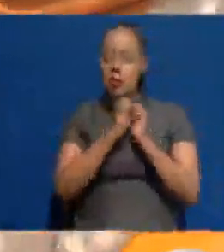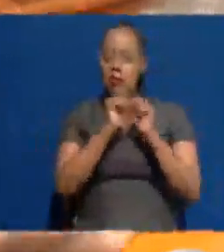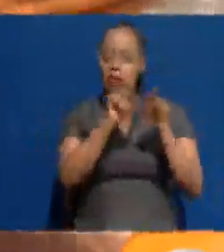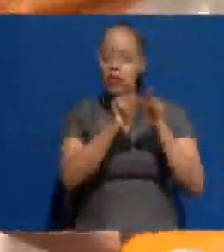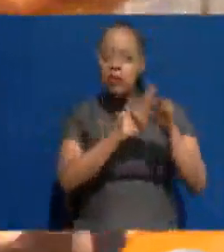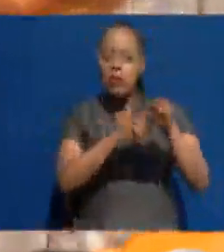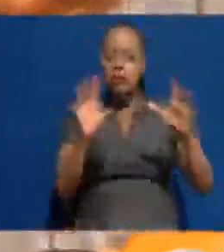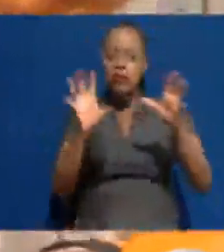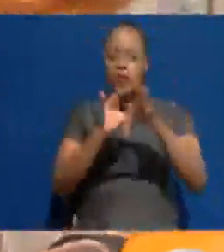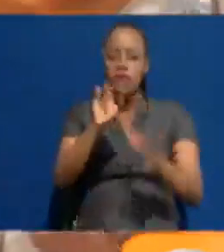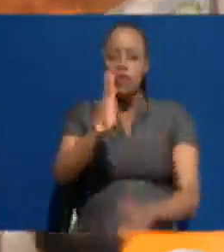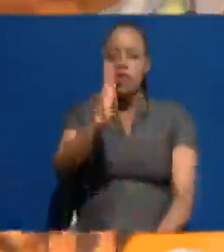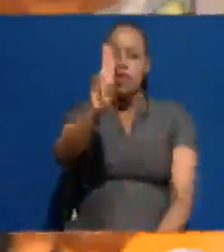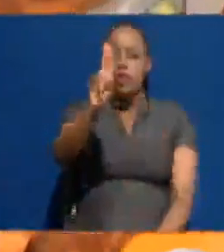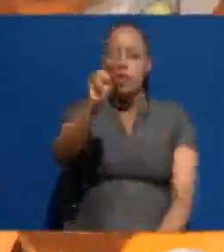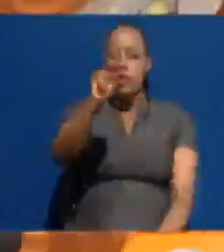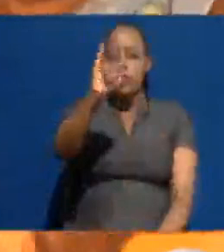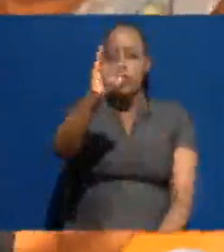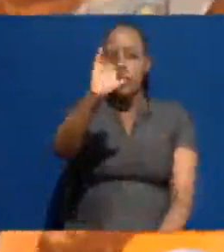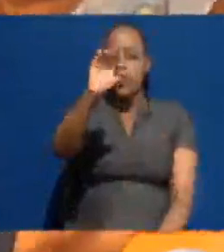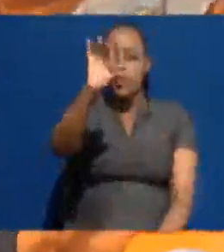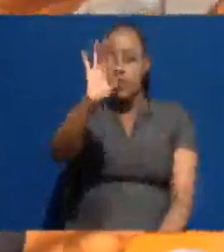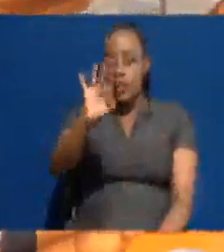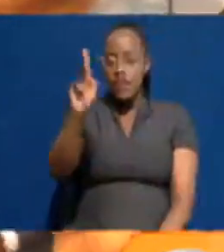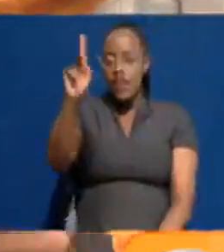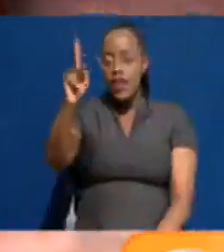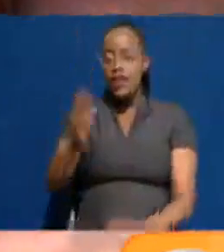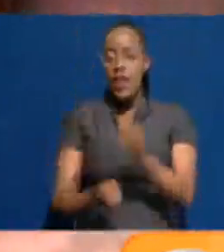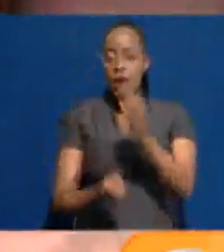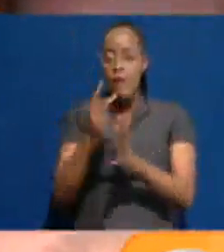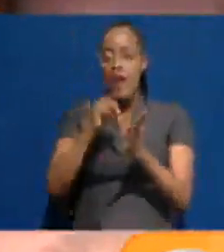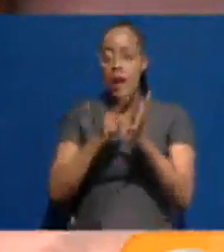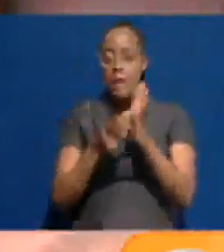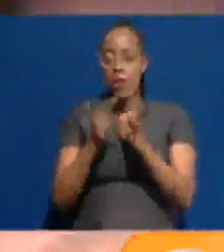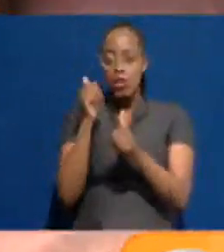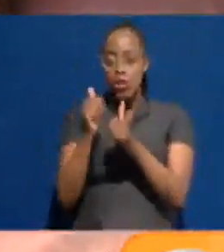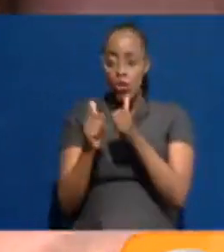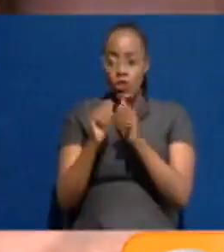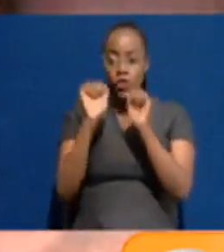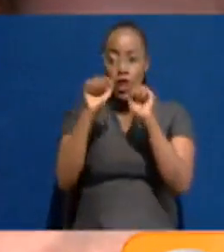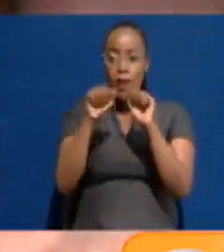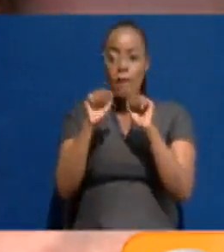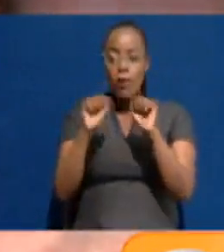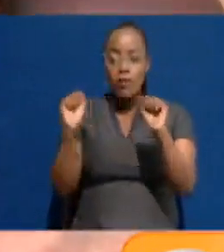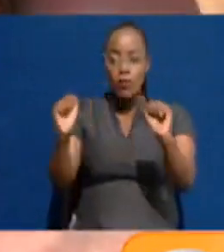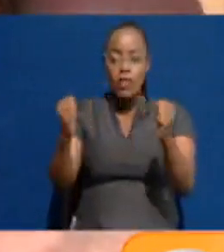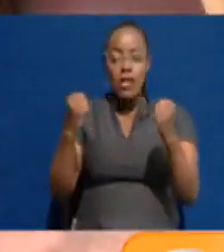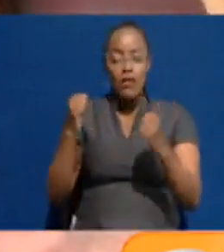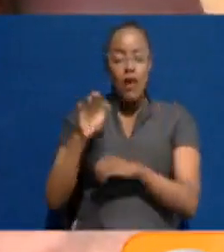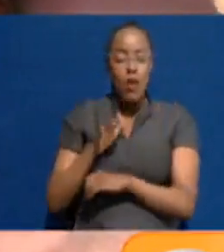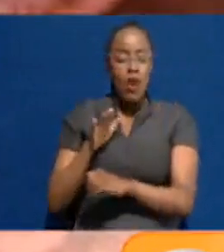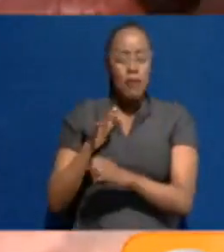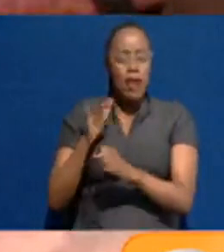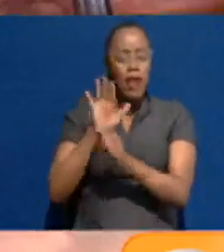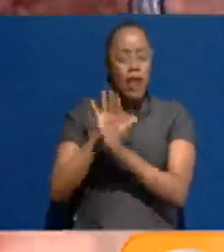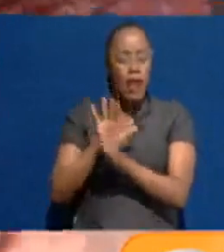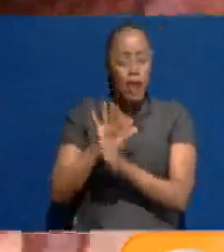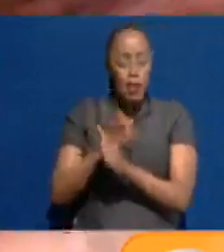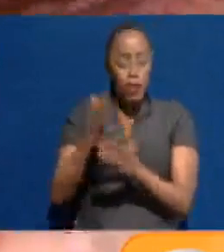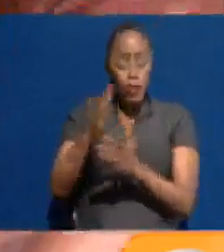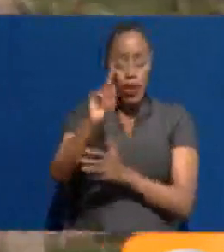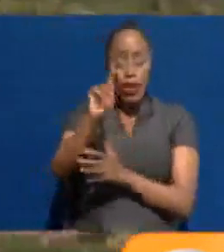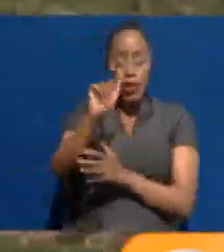Tukishirikiana na UNICEF Kenya, tumezindua mradi ambao utaweza kuokoa wasichana wengi zaidi Tana